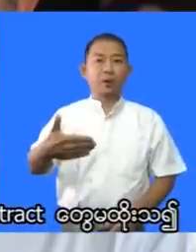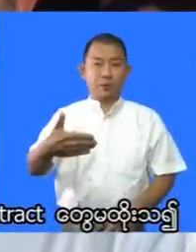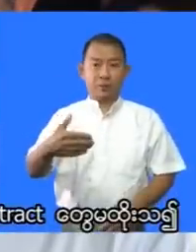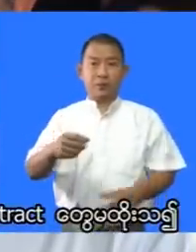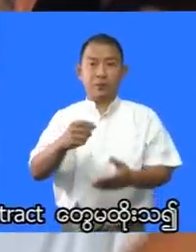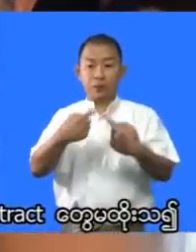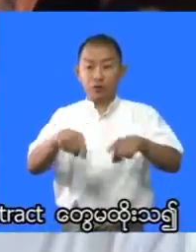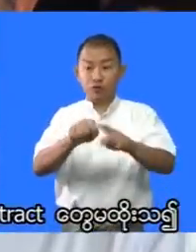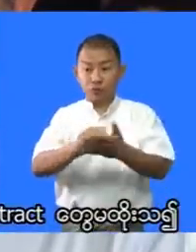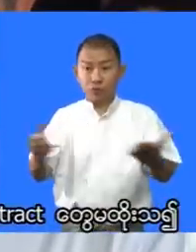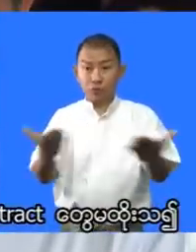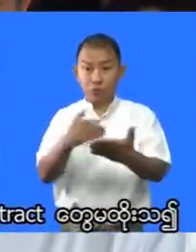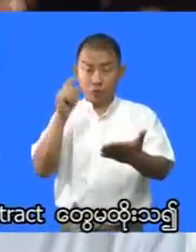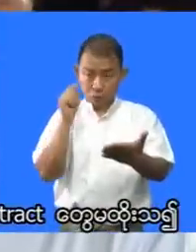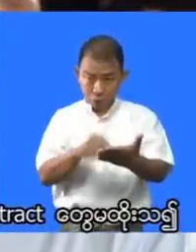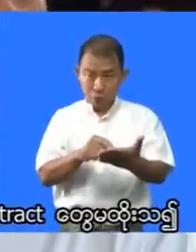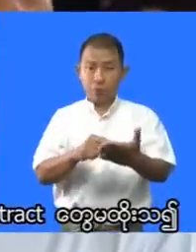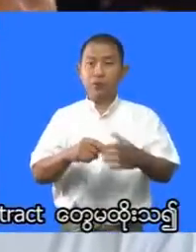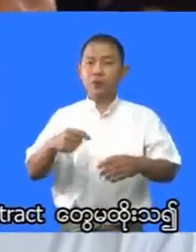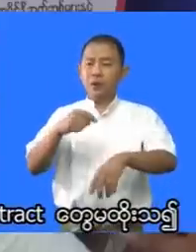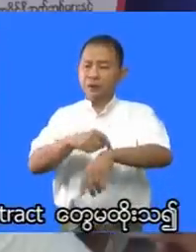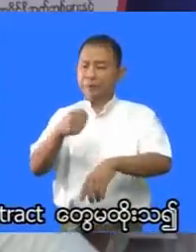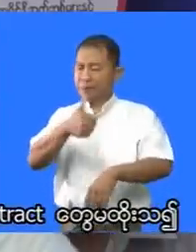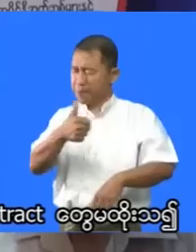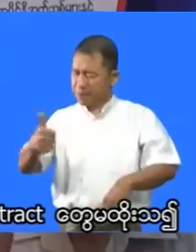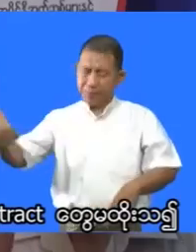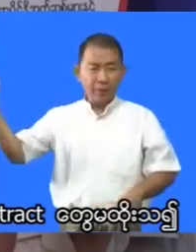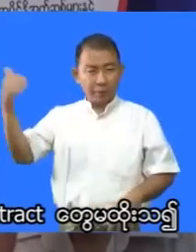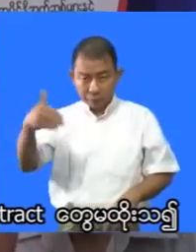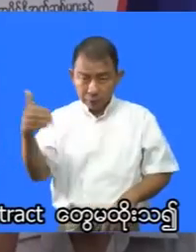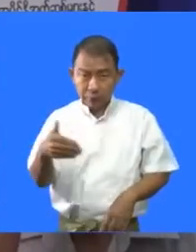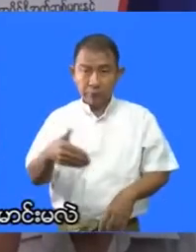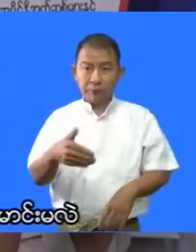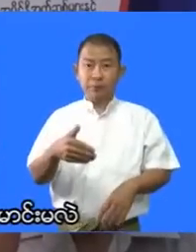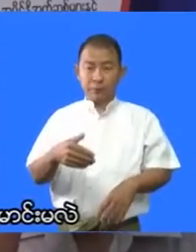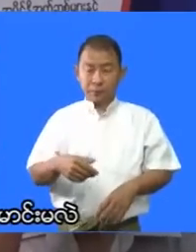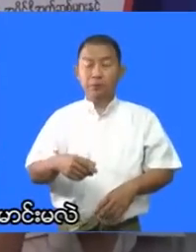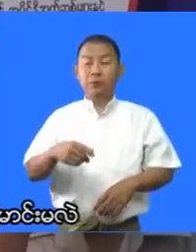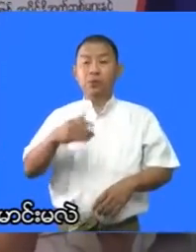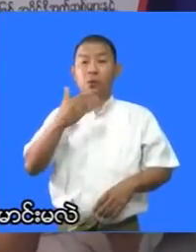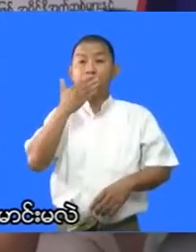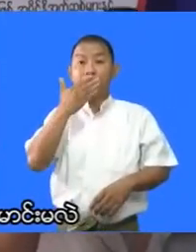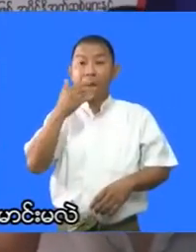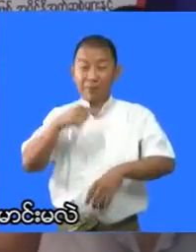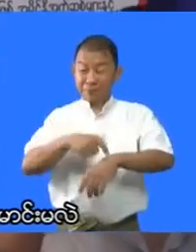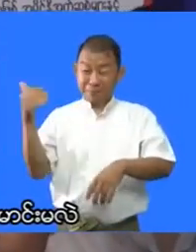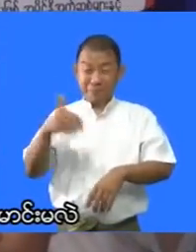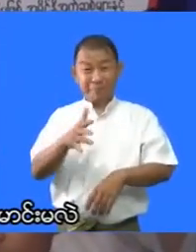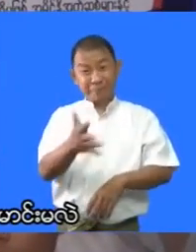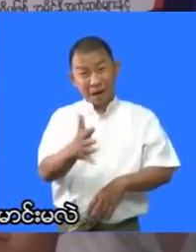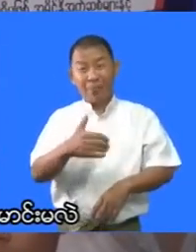daily ငါလာကြမလာတယ်ဆိုတာ professional လားကျွန်တော်ပြောတာ။ကျွန်တော်ကအဲ့ contract တွေမထိုးသေးဘူးကျွန်တော်တို့တွေဟာကျွန်တော်ဘ